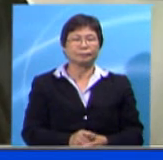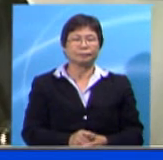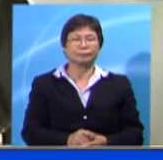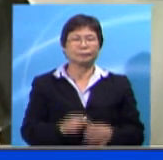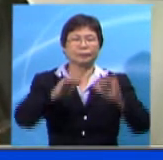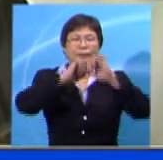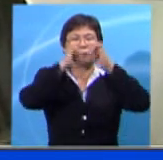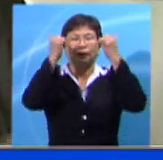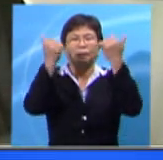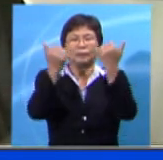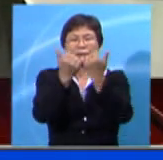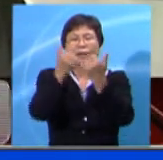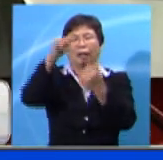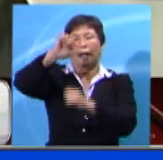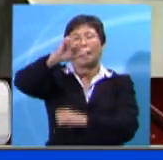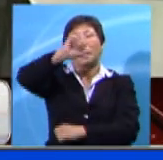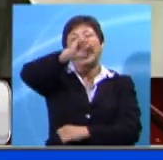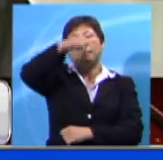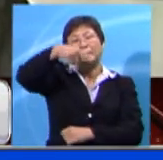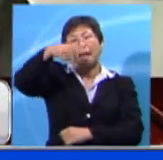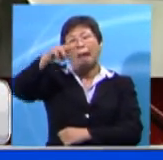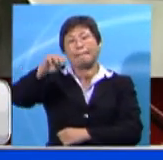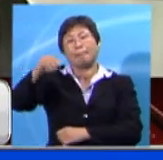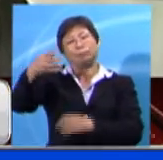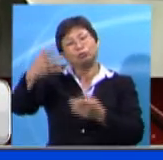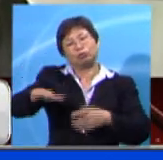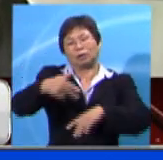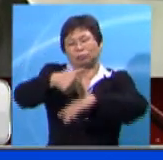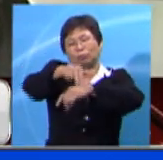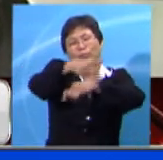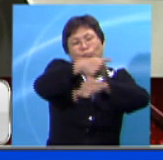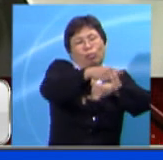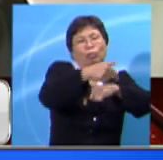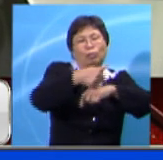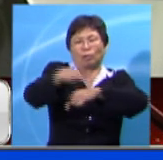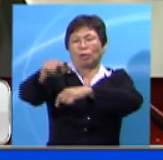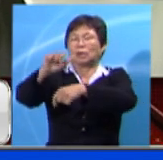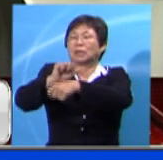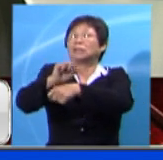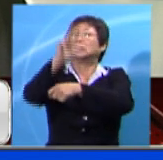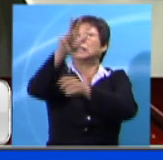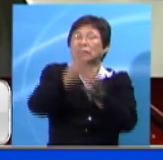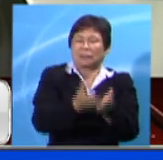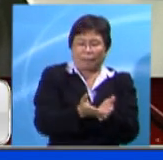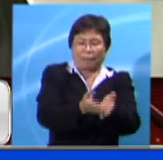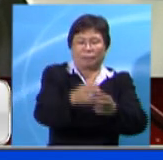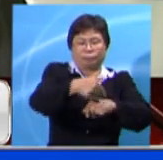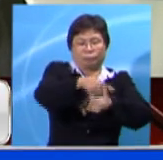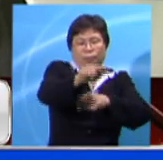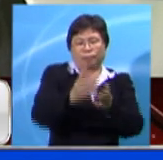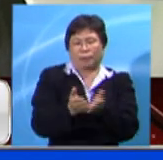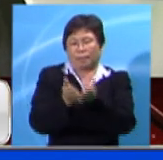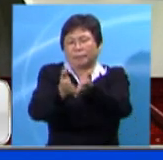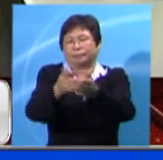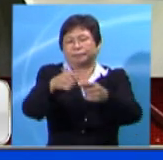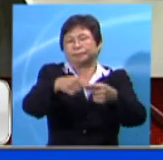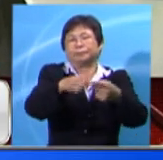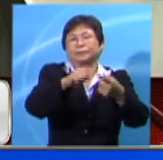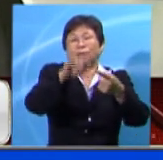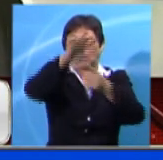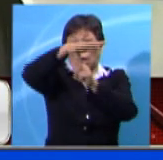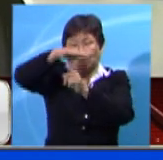agensi maritim Malaysia telah pun menugaskan tiga buah kapal Sebuah